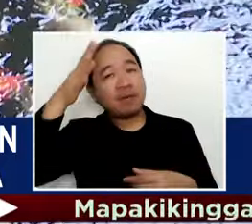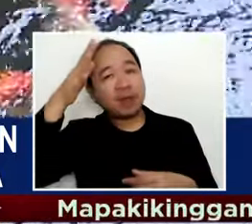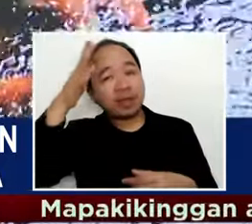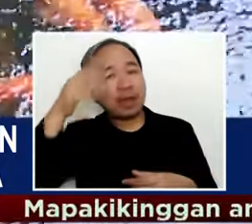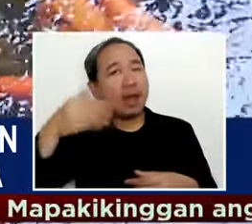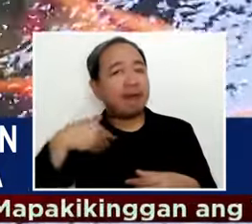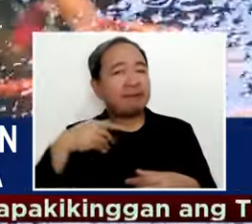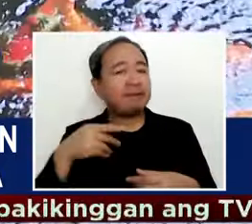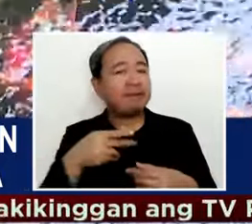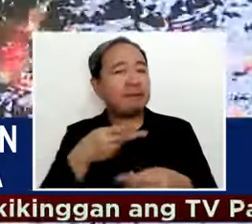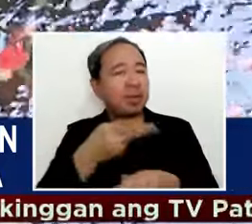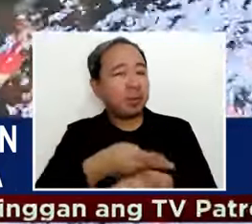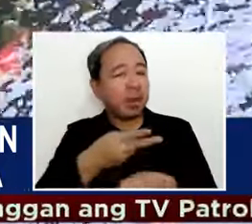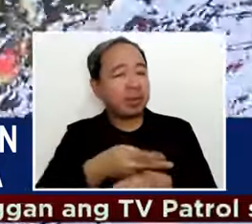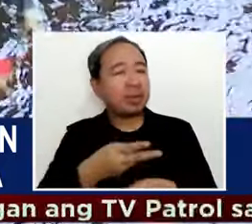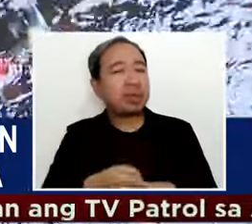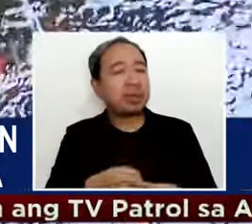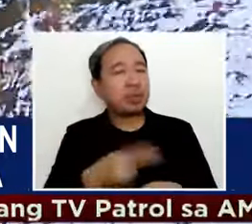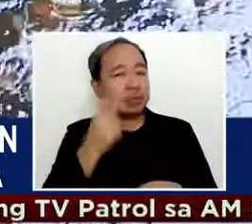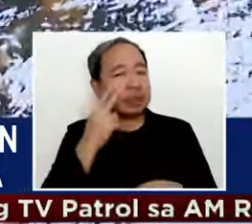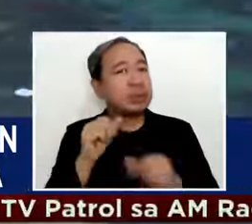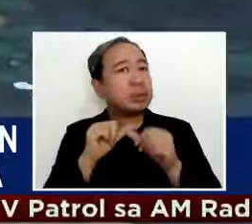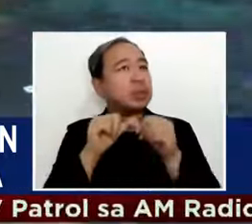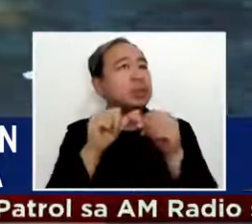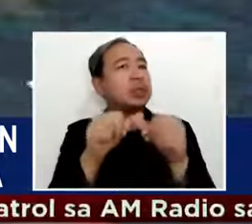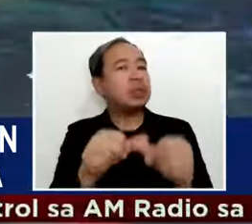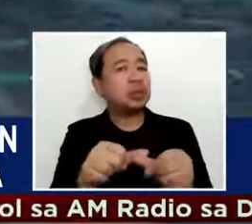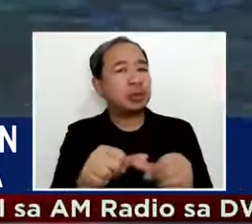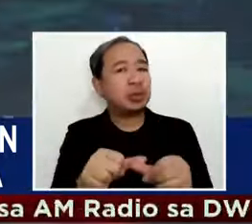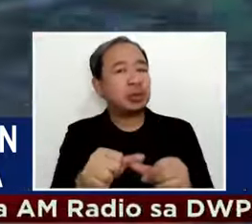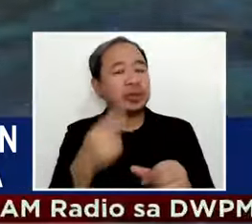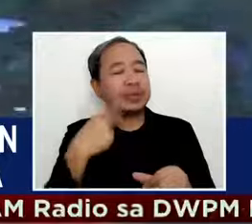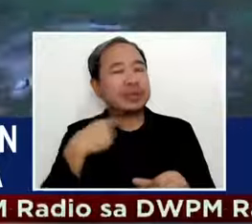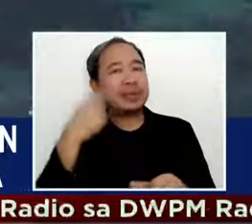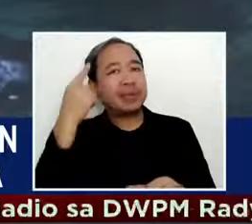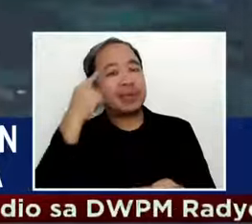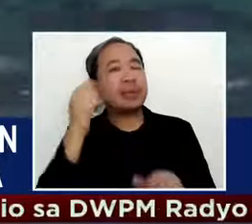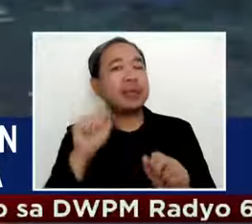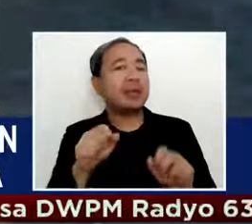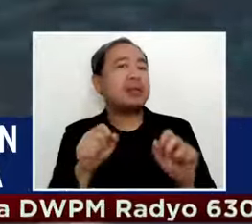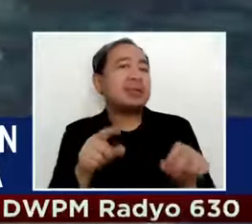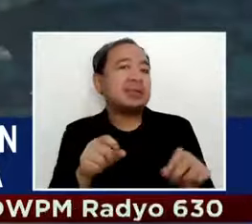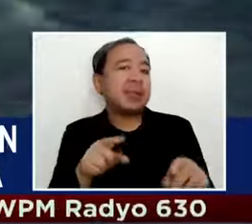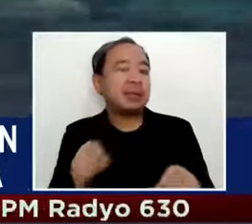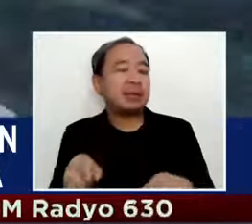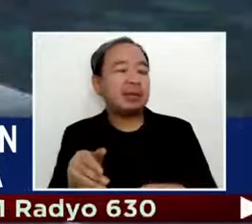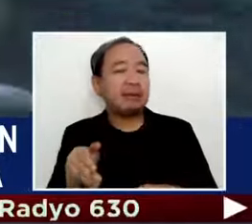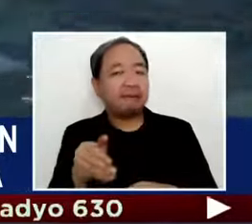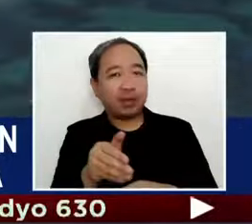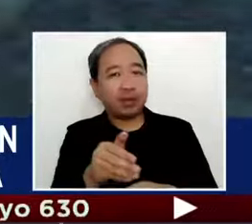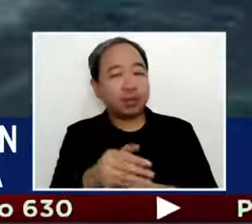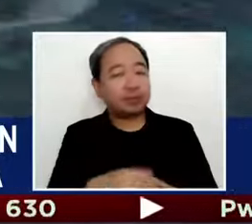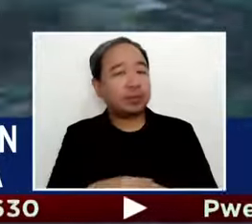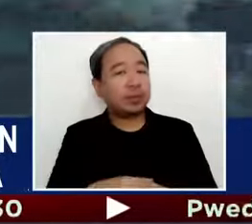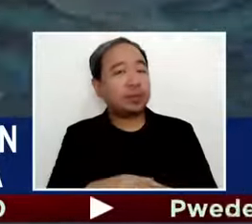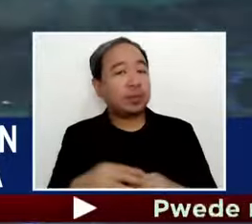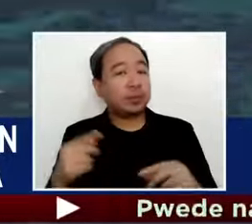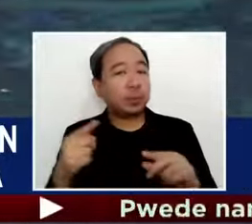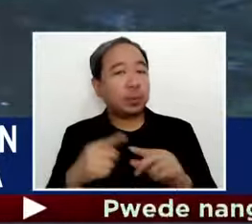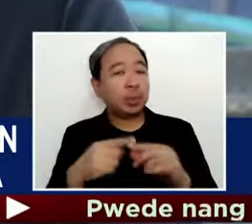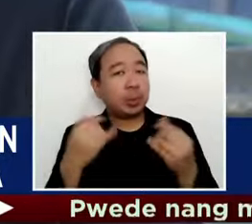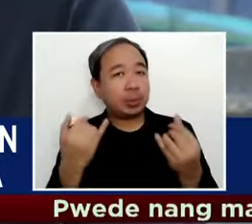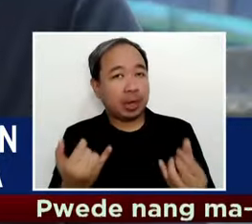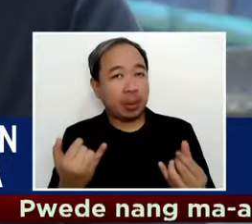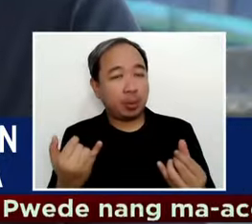kaya nagtuloy-tuloy lang ako hanggang sa naisipan ko rin magbenta ng isda. Then up to now, ito na yung